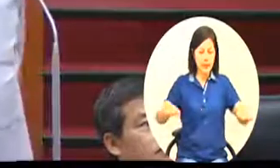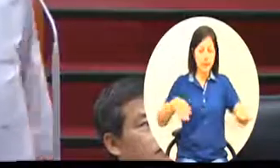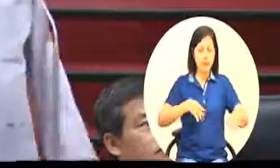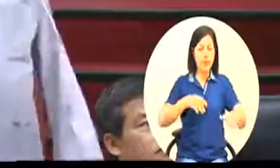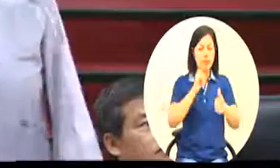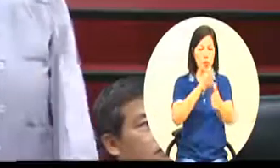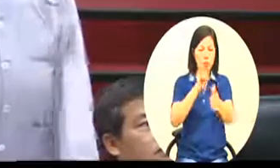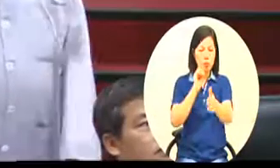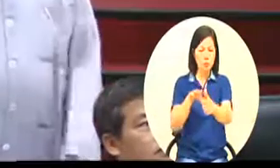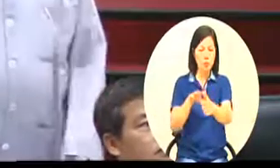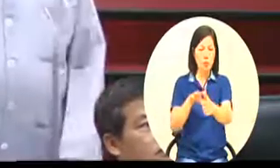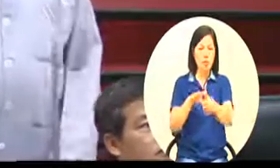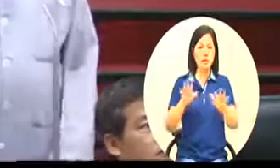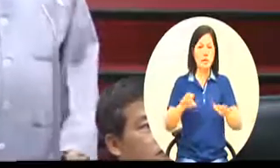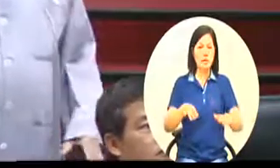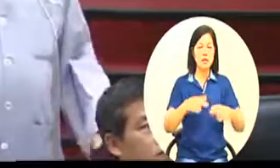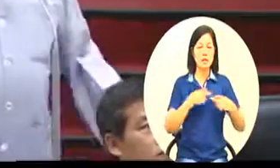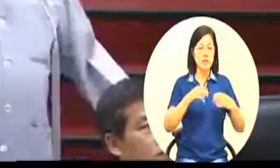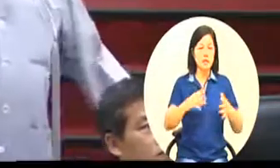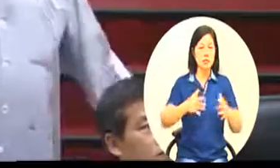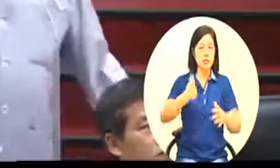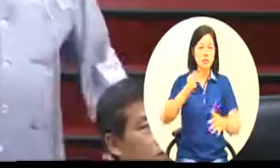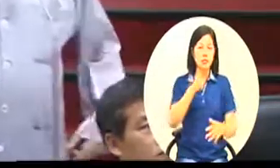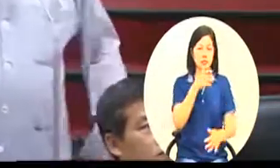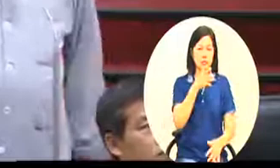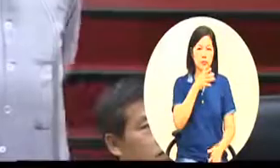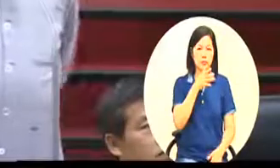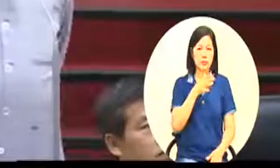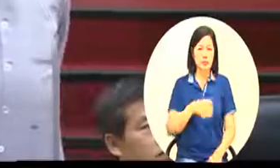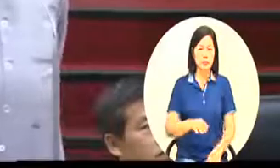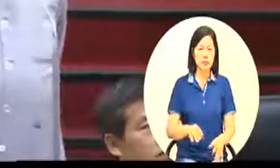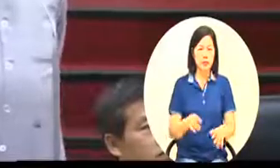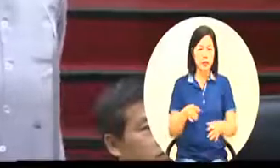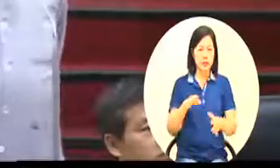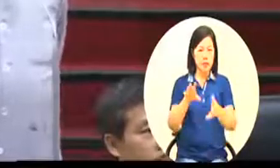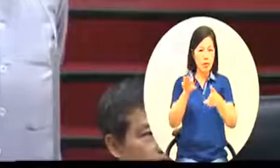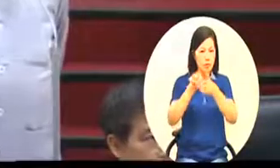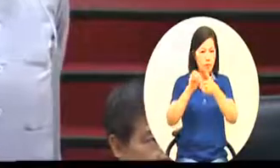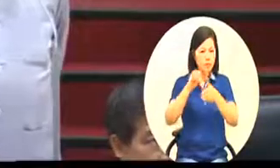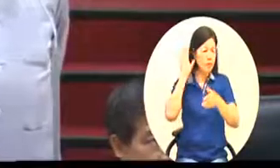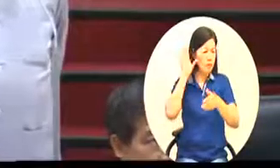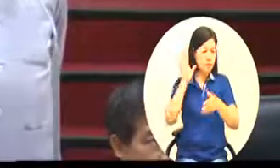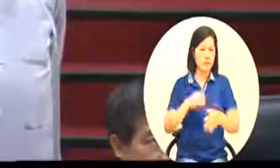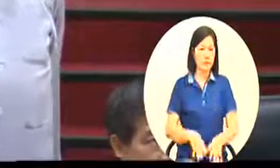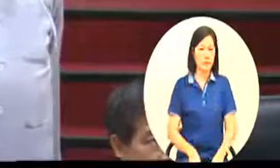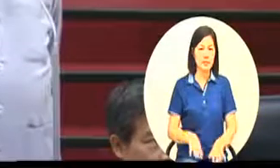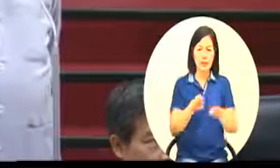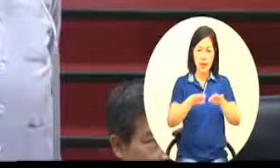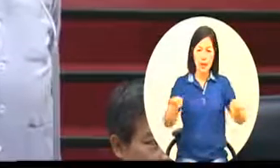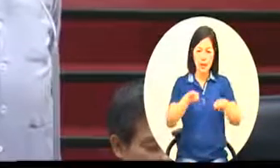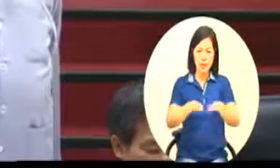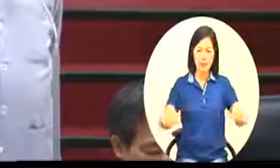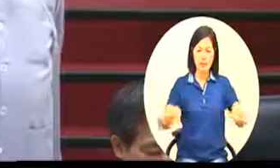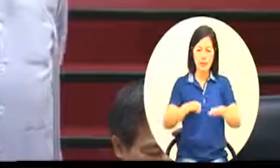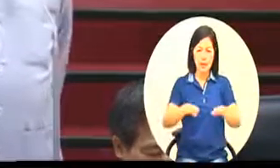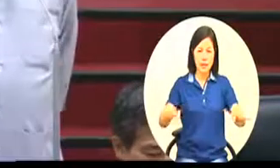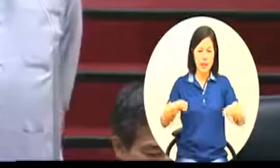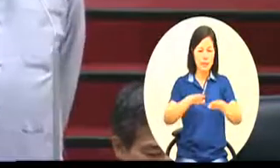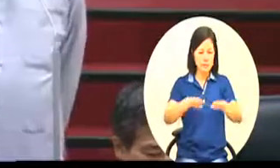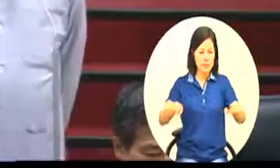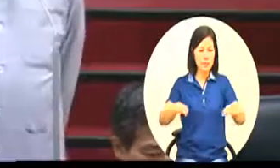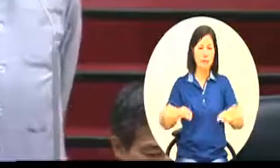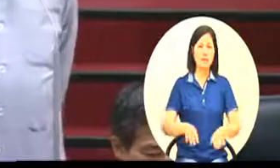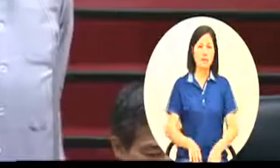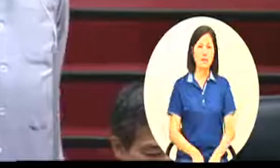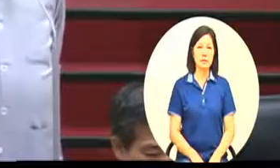说，请你们安静下来，请安静下来，请你们安静下来，